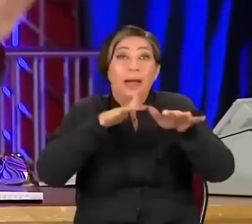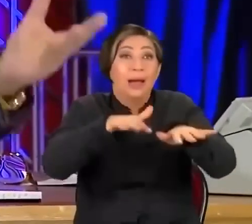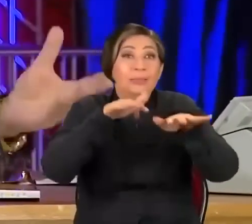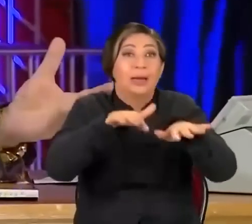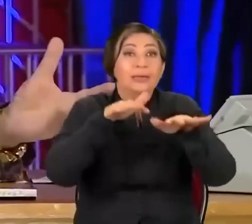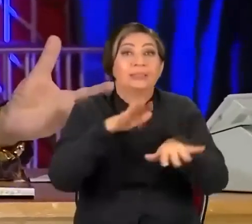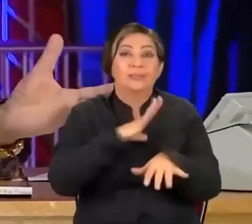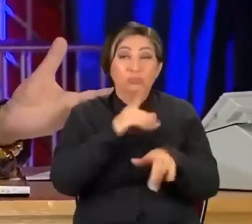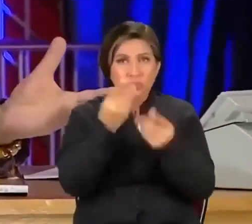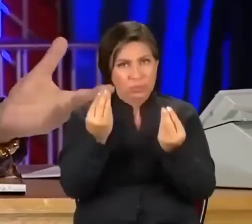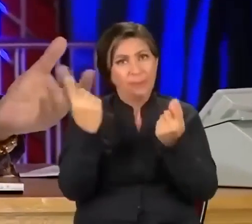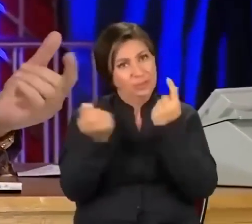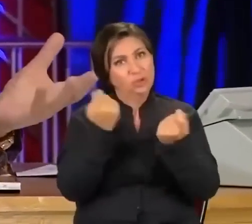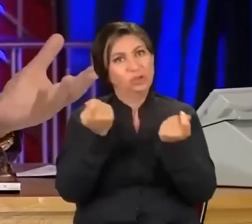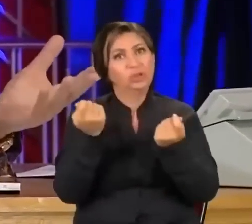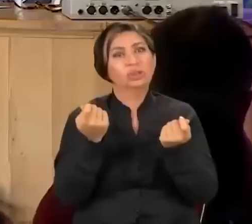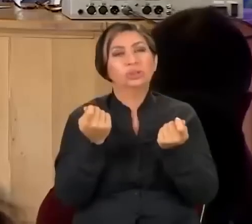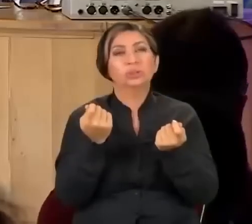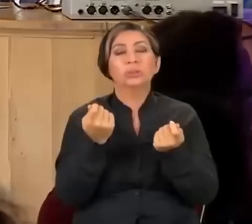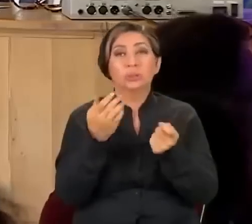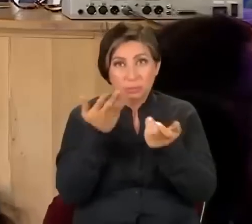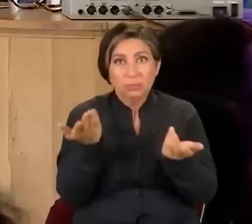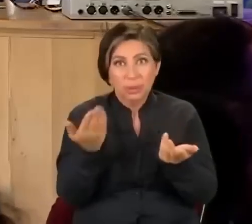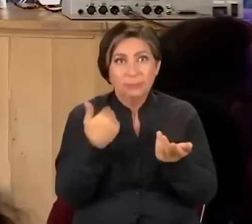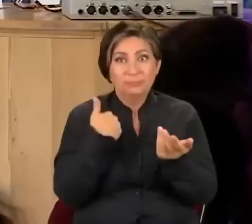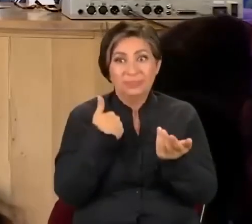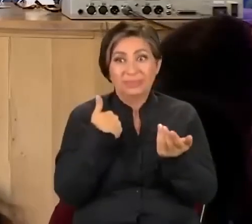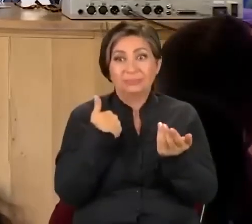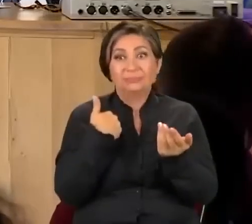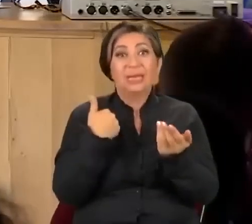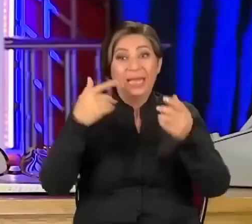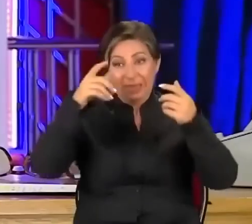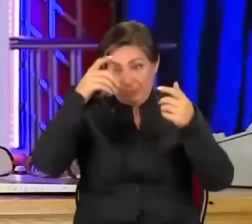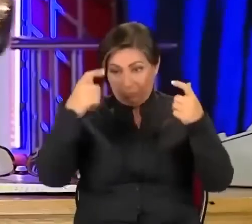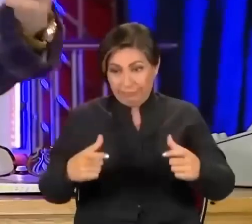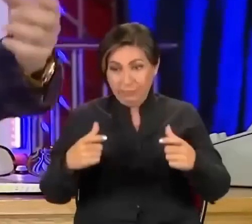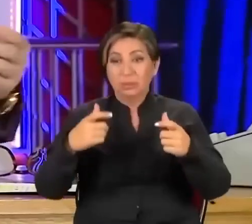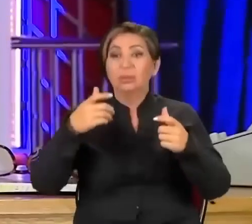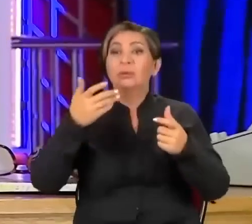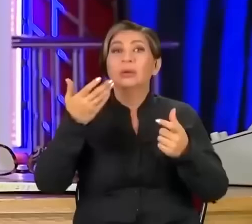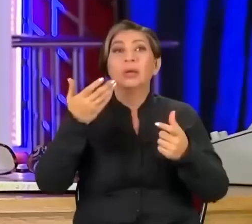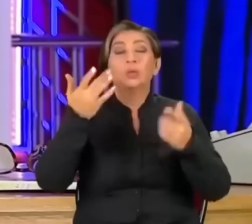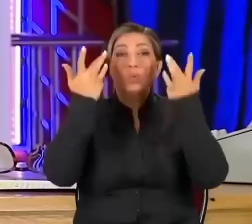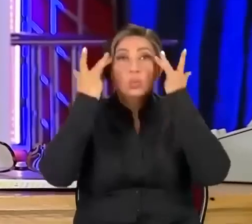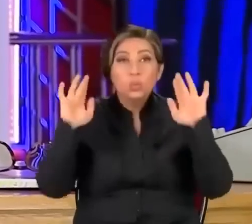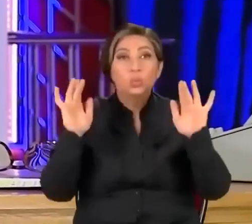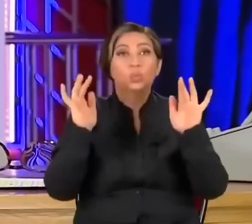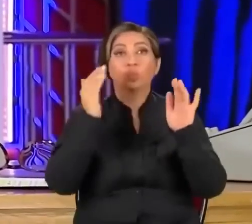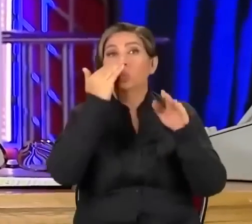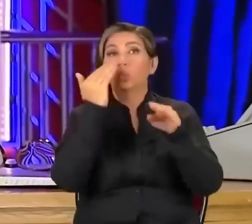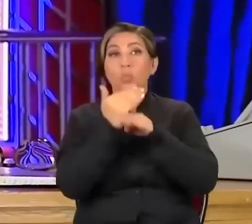bu çok güzel bir uğraş bir yandan da. Yani değil mi, bizim de yerel, folklorik değil